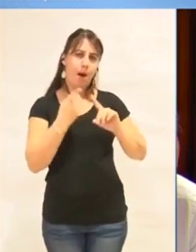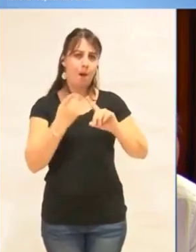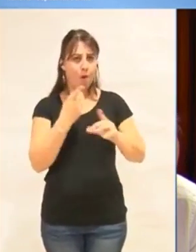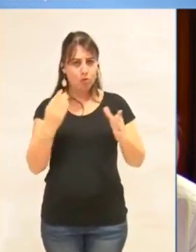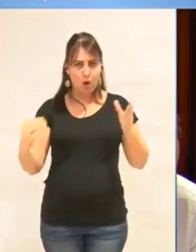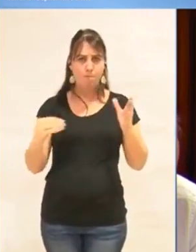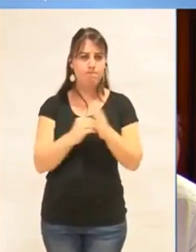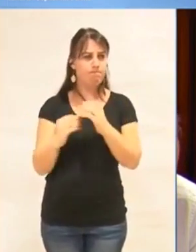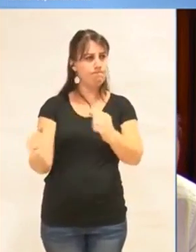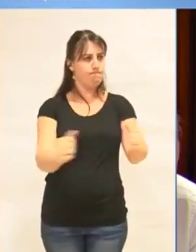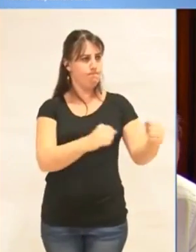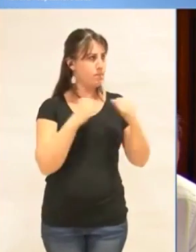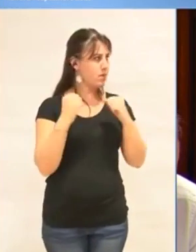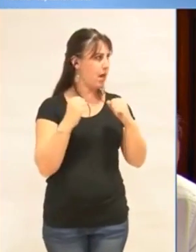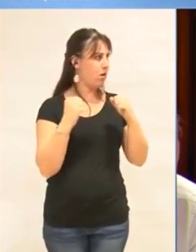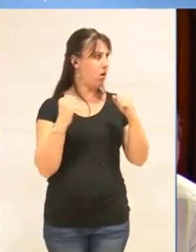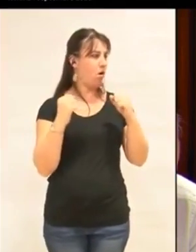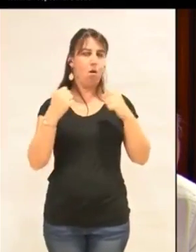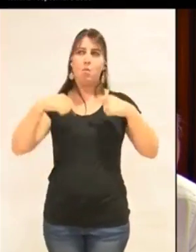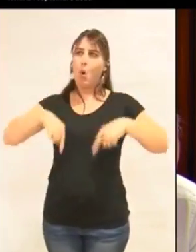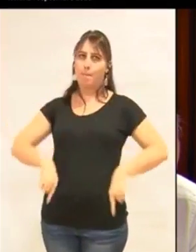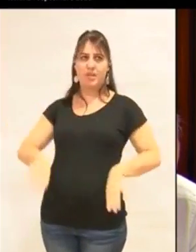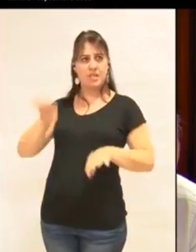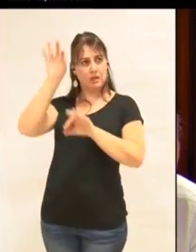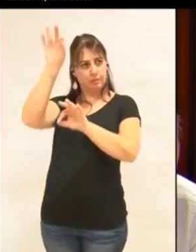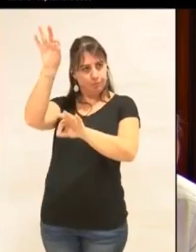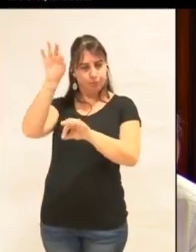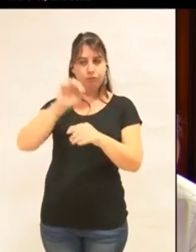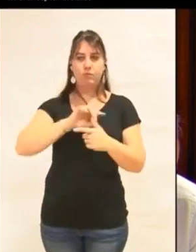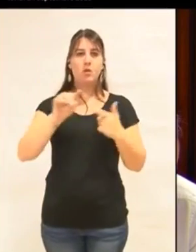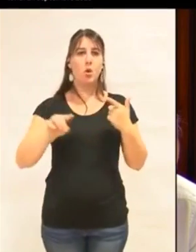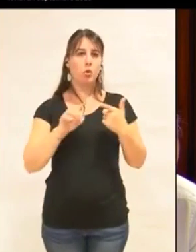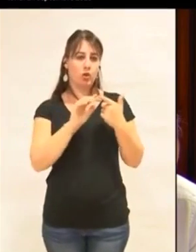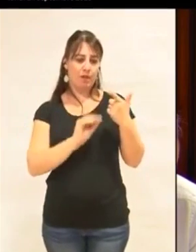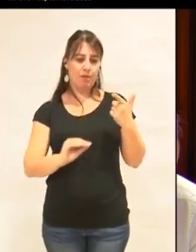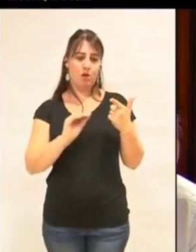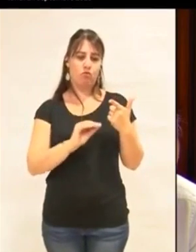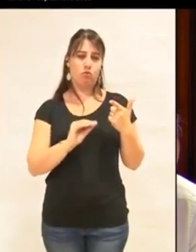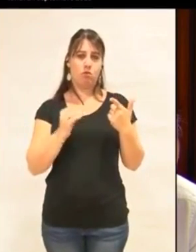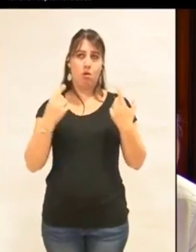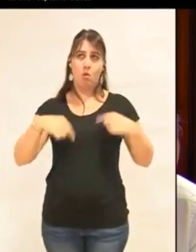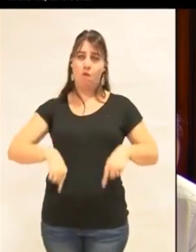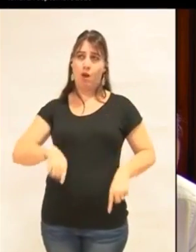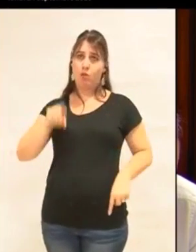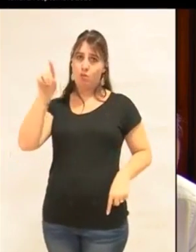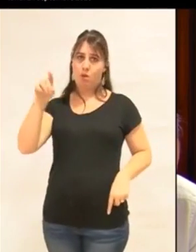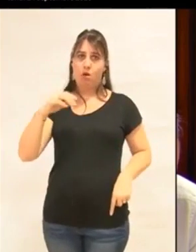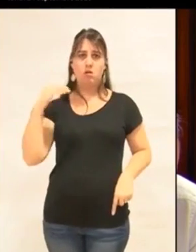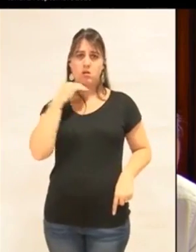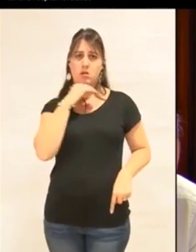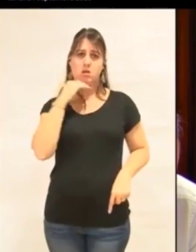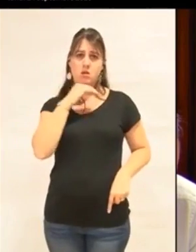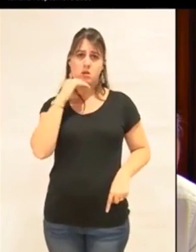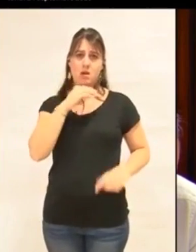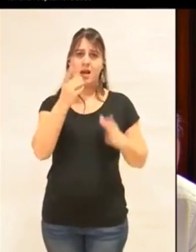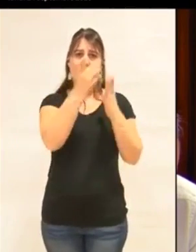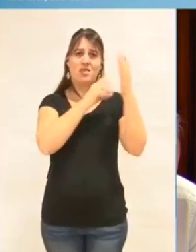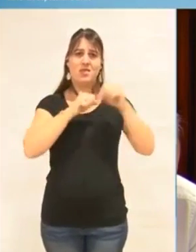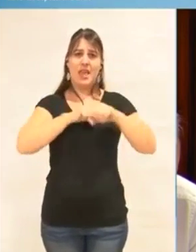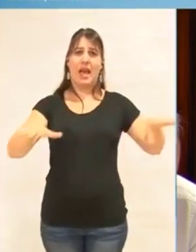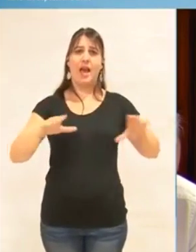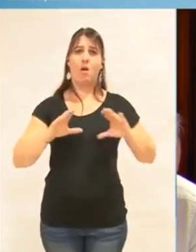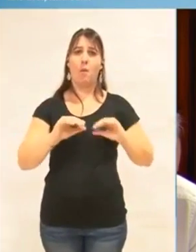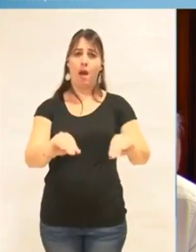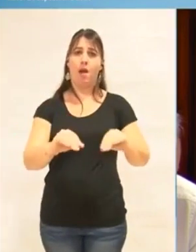porter collectivement auprès du ministre. Et la deuxième chose, du gouvernement, c'était d'accélérer la publication du décret d'application qui